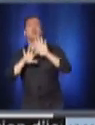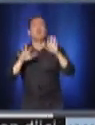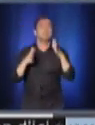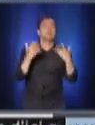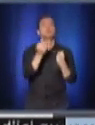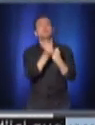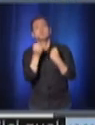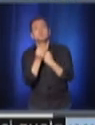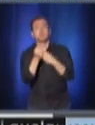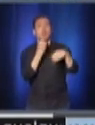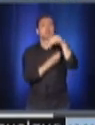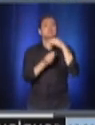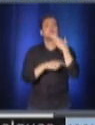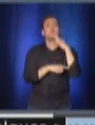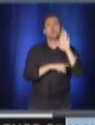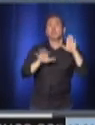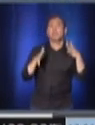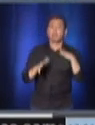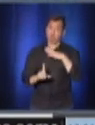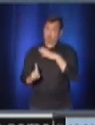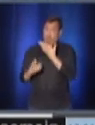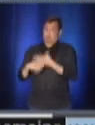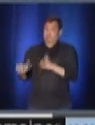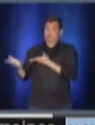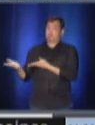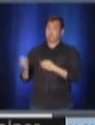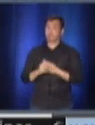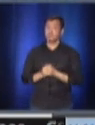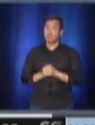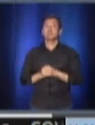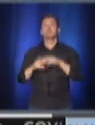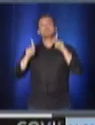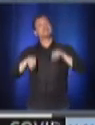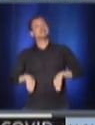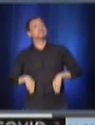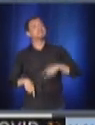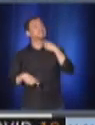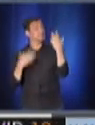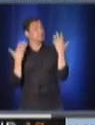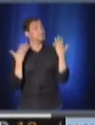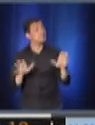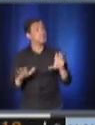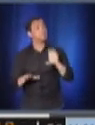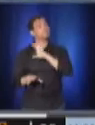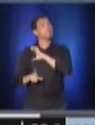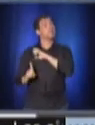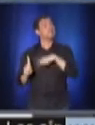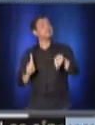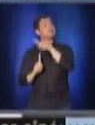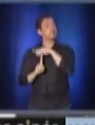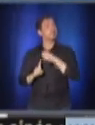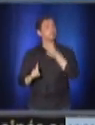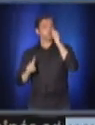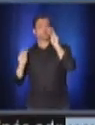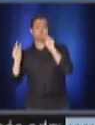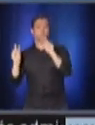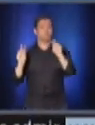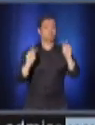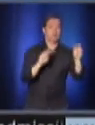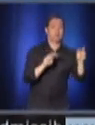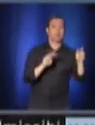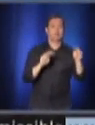peuvent organiser mieux. Puis, comme disait notre ministre, bien, la police va être un peu plus présente dans ces lieux-là au cours